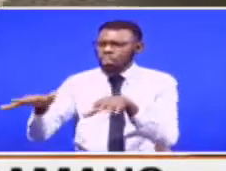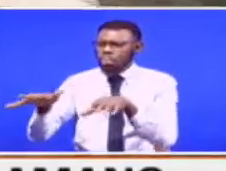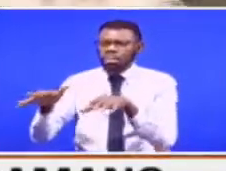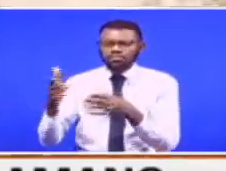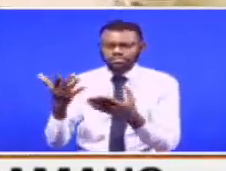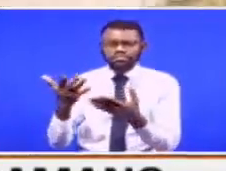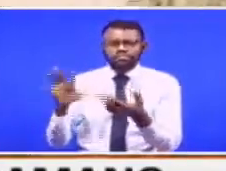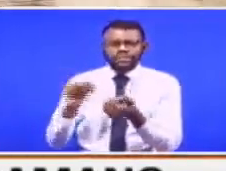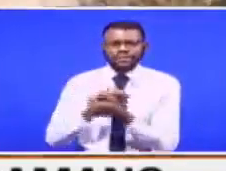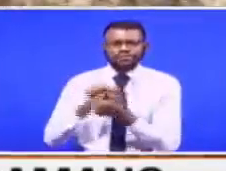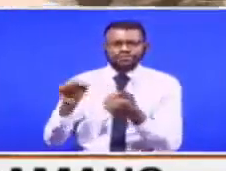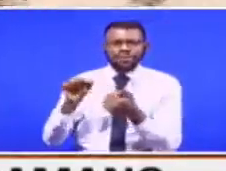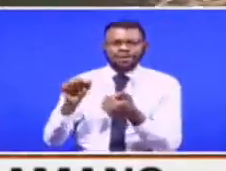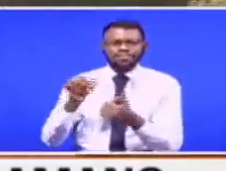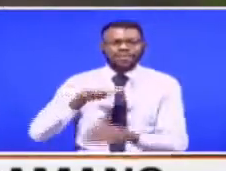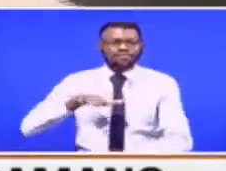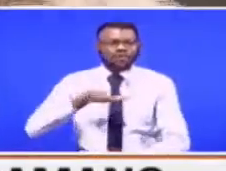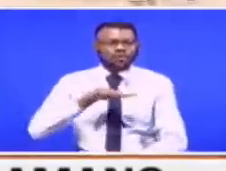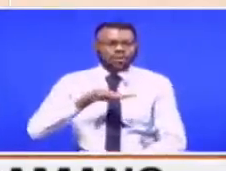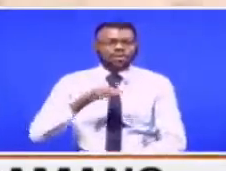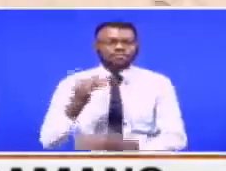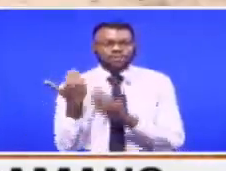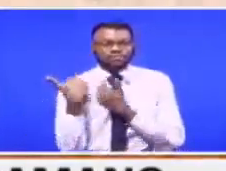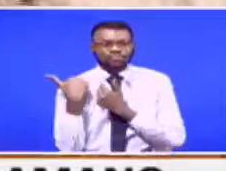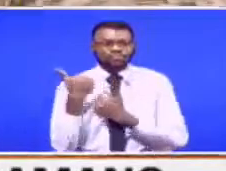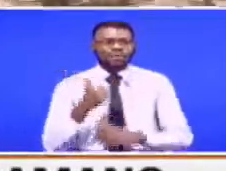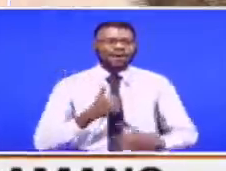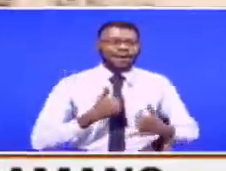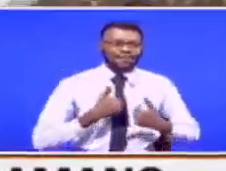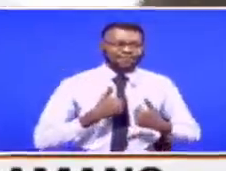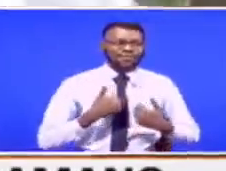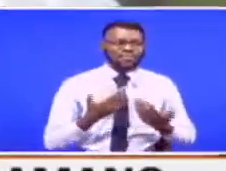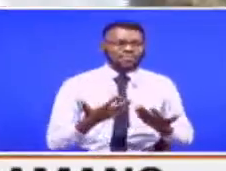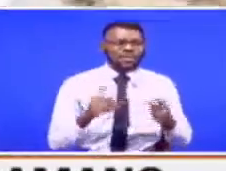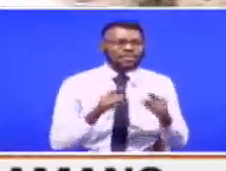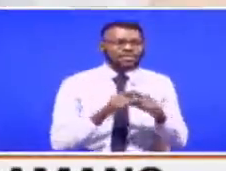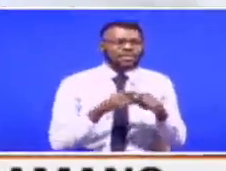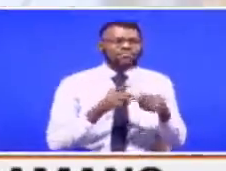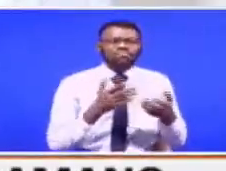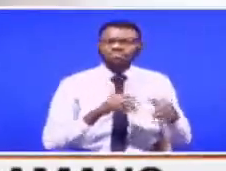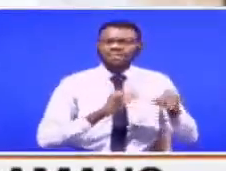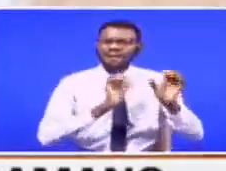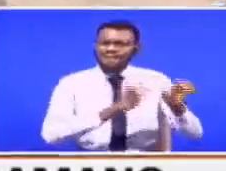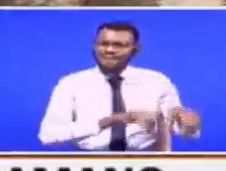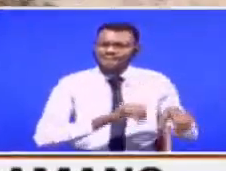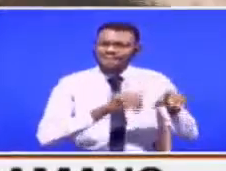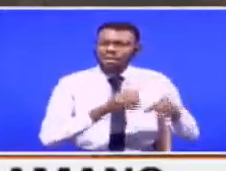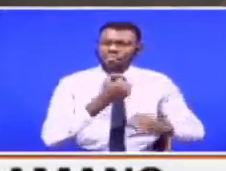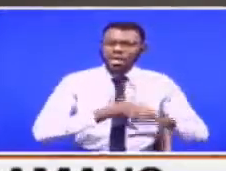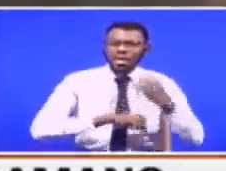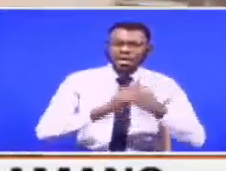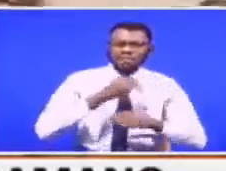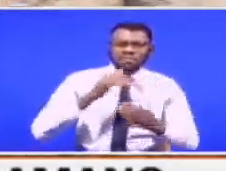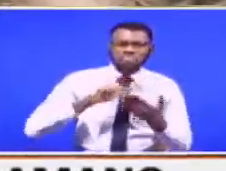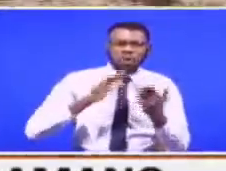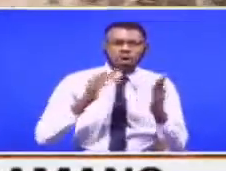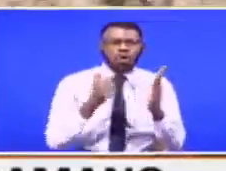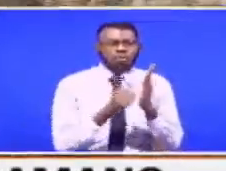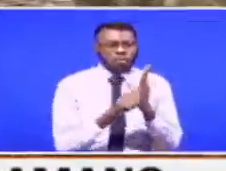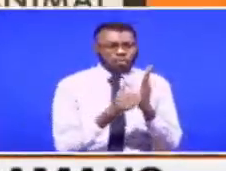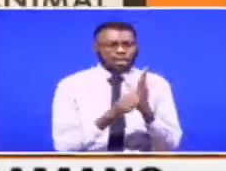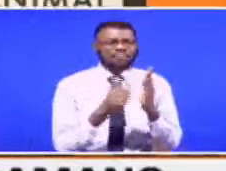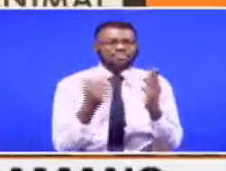responsibility. Muungano wa Afrika ukisema kilimo cha kiwango cha juu ndicho kimechangia mabadiliko makubwa ya hali ya hewa